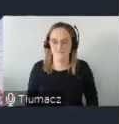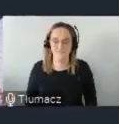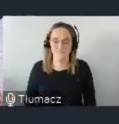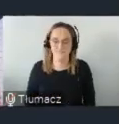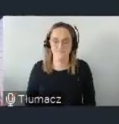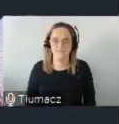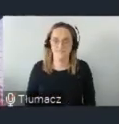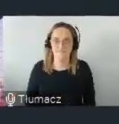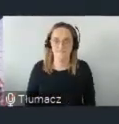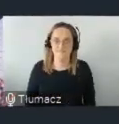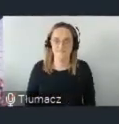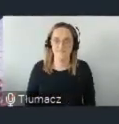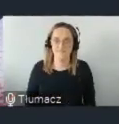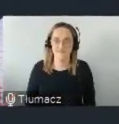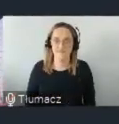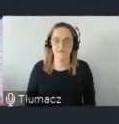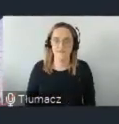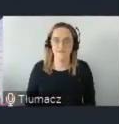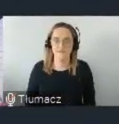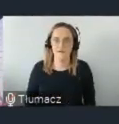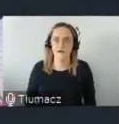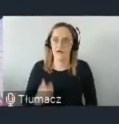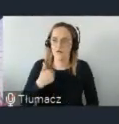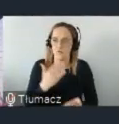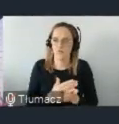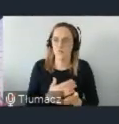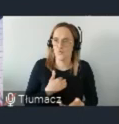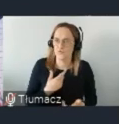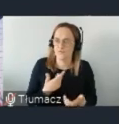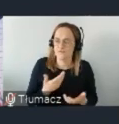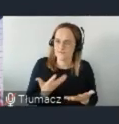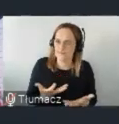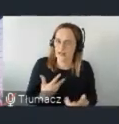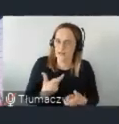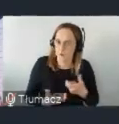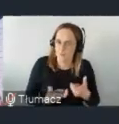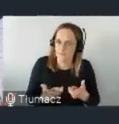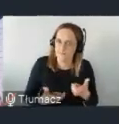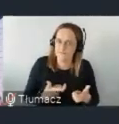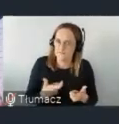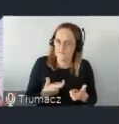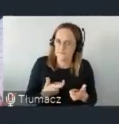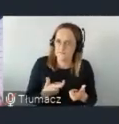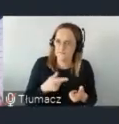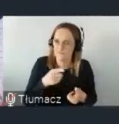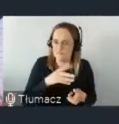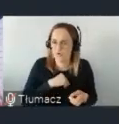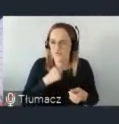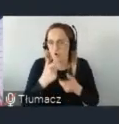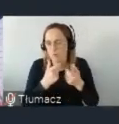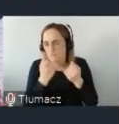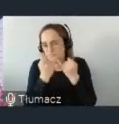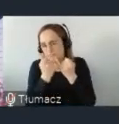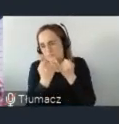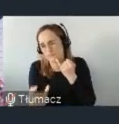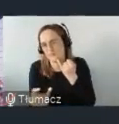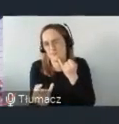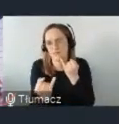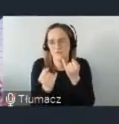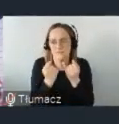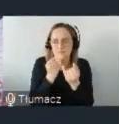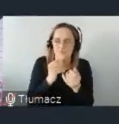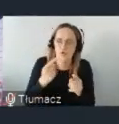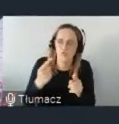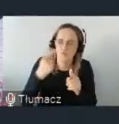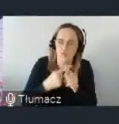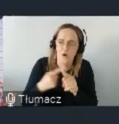Tak przymierzam się do tego Finglinka, bo jest znany w niektórych oczywiście kręgach, ale słuchajcie, tu jest tyle opcji dodatkowych. No i